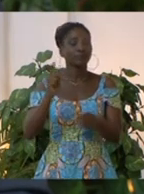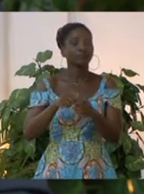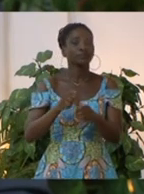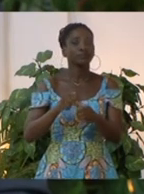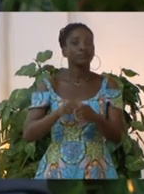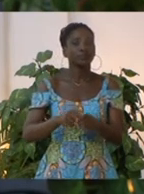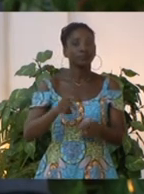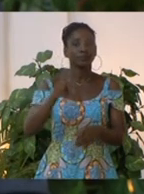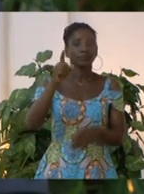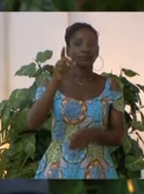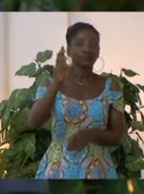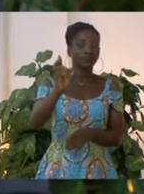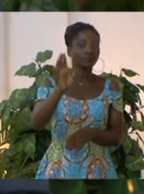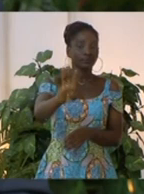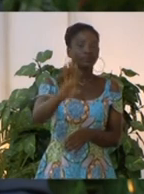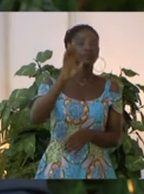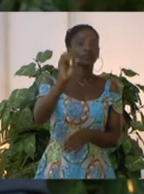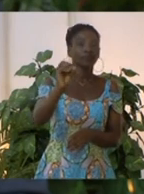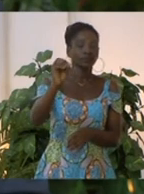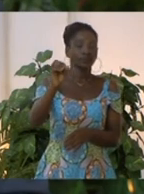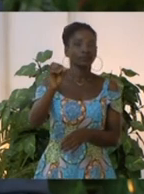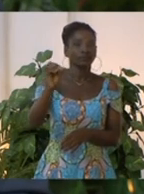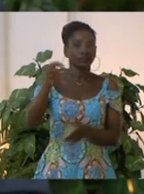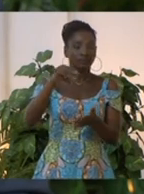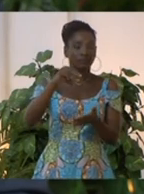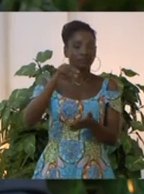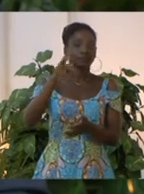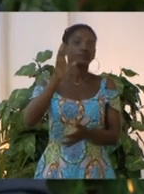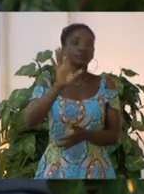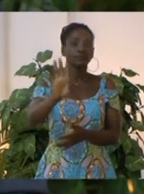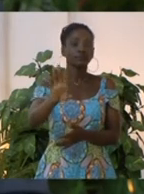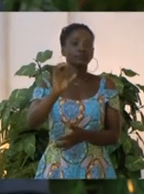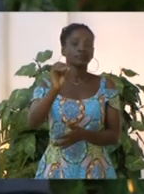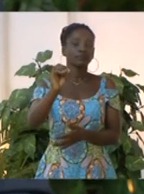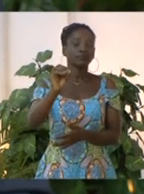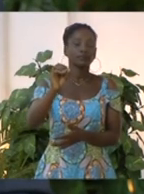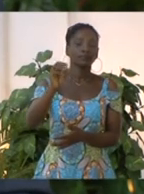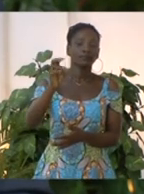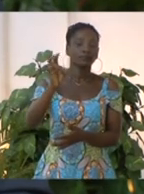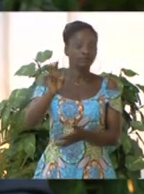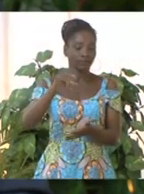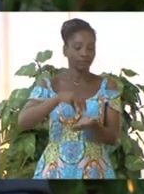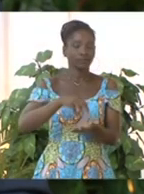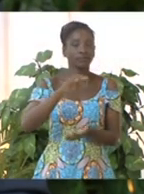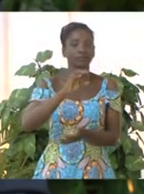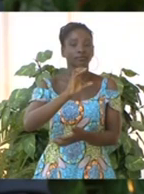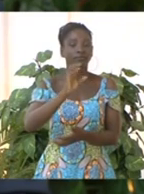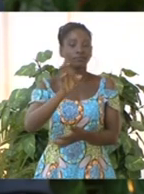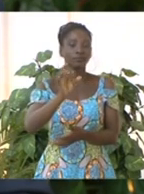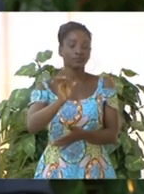47 817. Ont obtenu Alassane Ouattara, 46